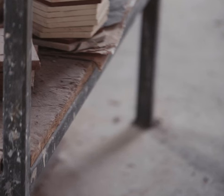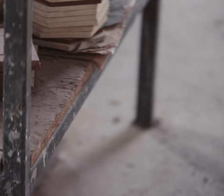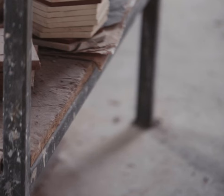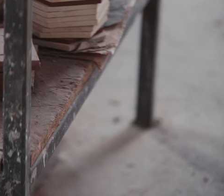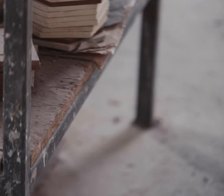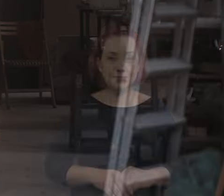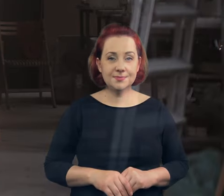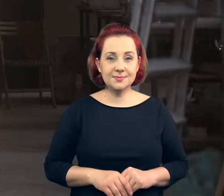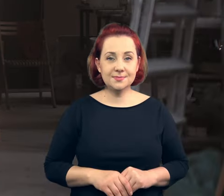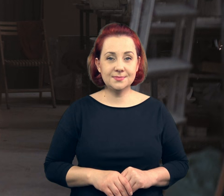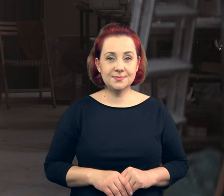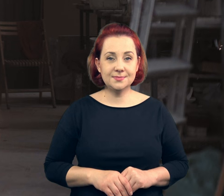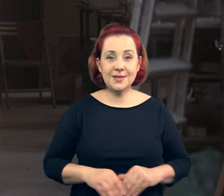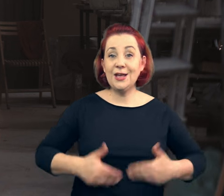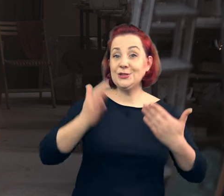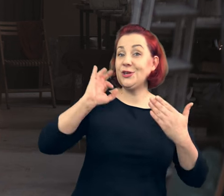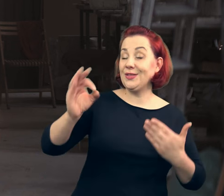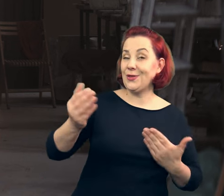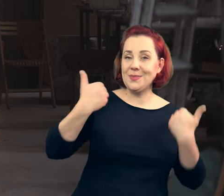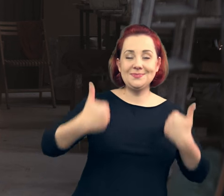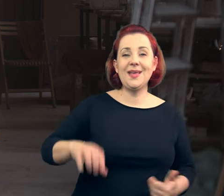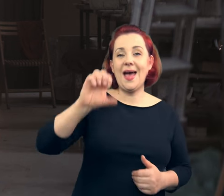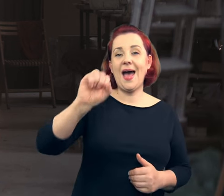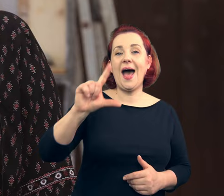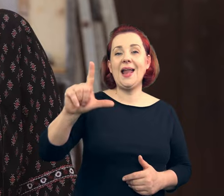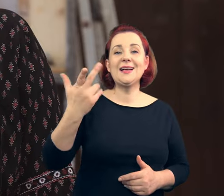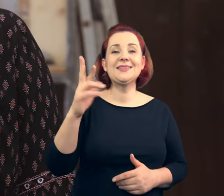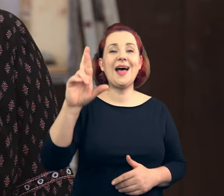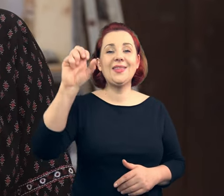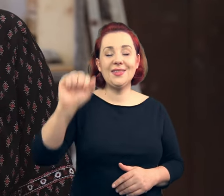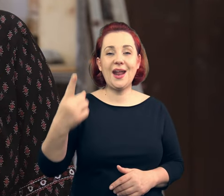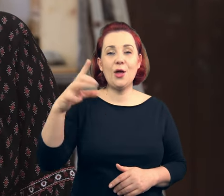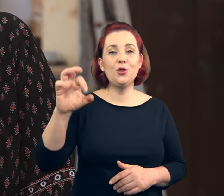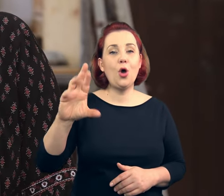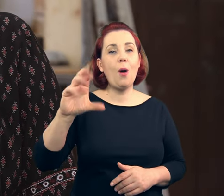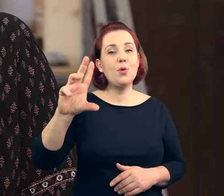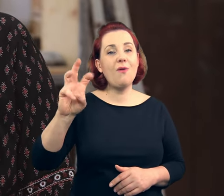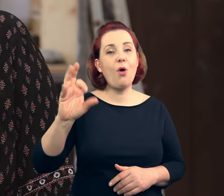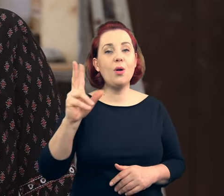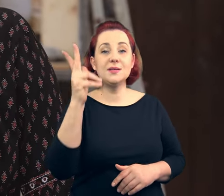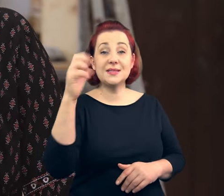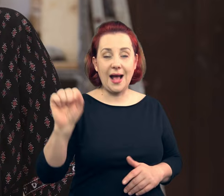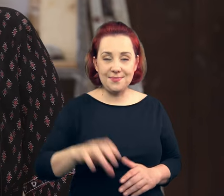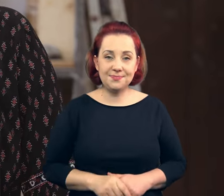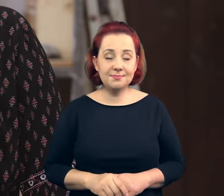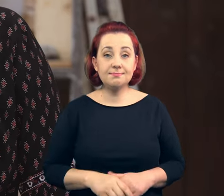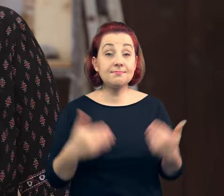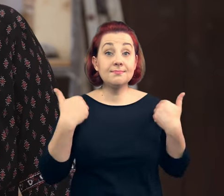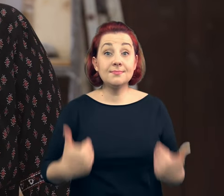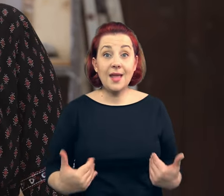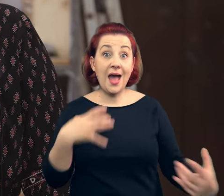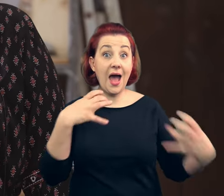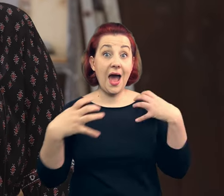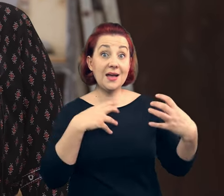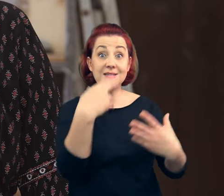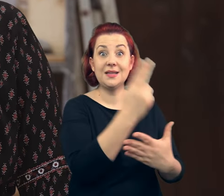Dzień dobry, nazwisko Aleksandra Dobrowolska, jestem artystą plastykiem,